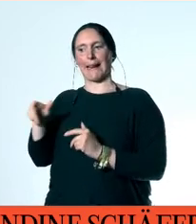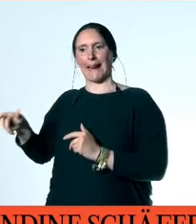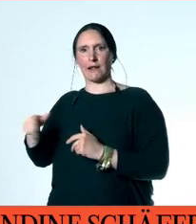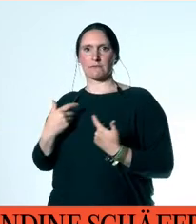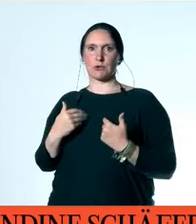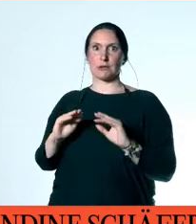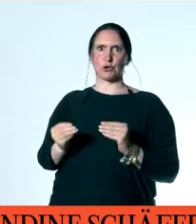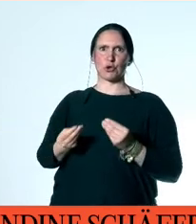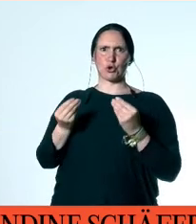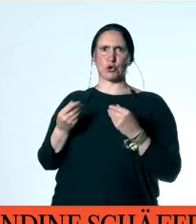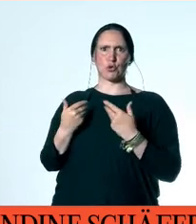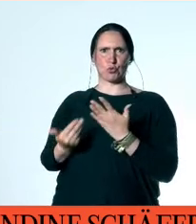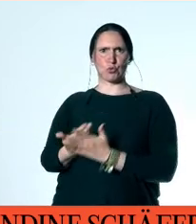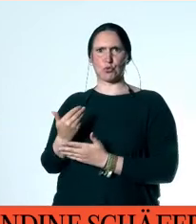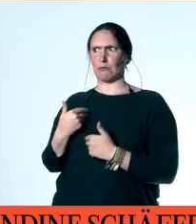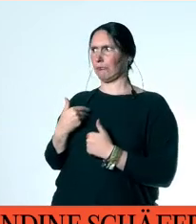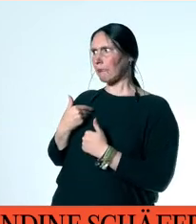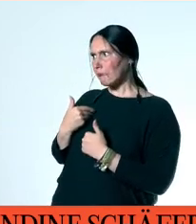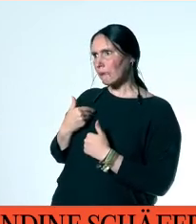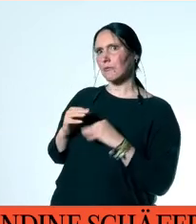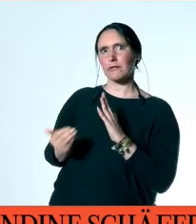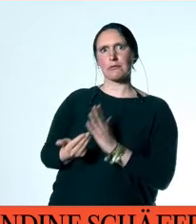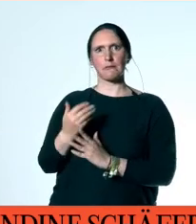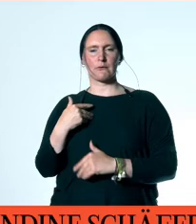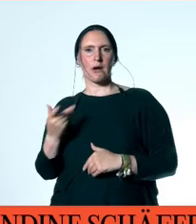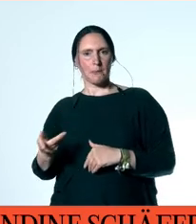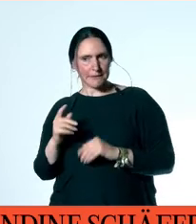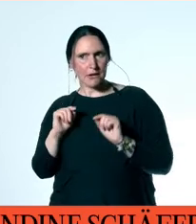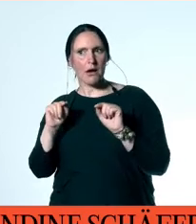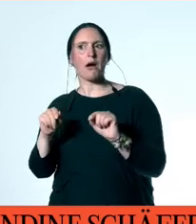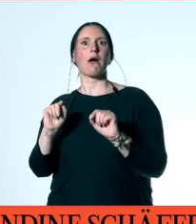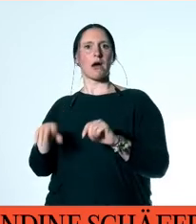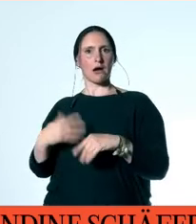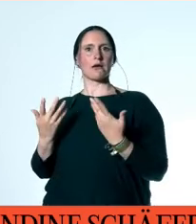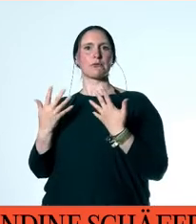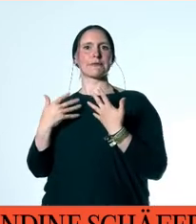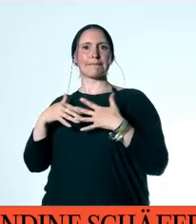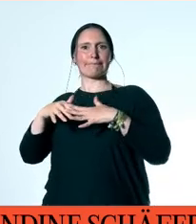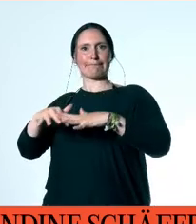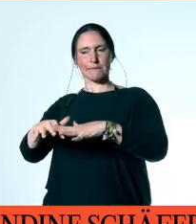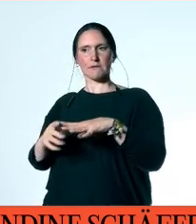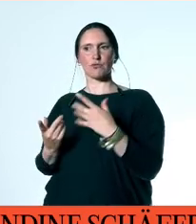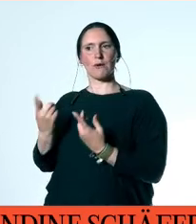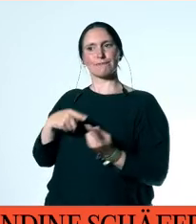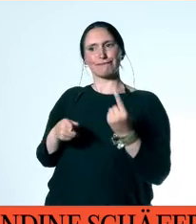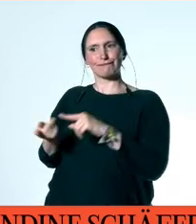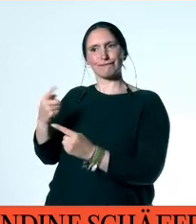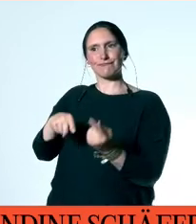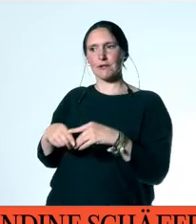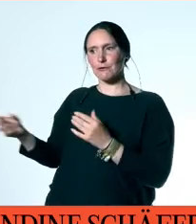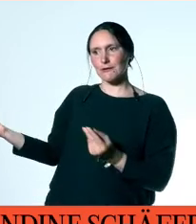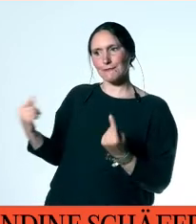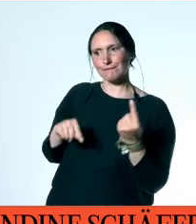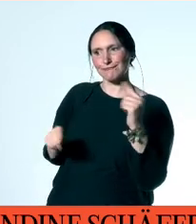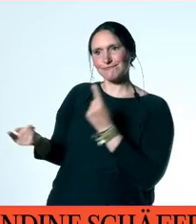Es ist eine Sache für unsere Generation, aber auch für alle weiteren. Wir geben ja auch vieles weiter